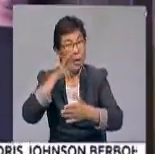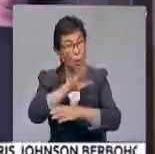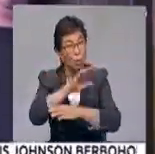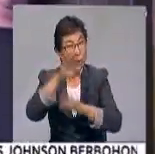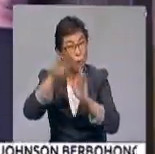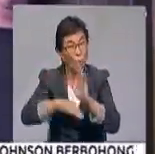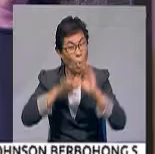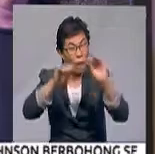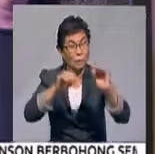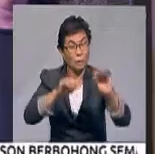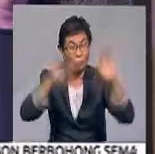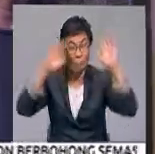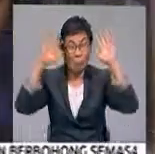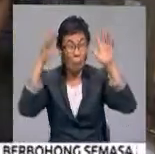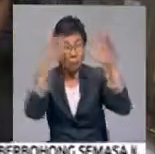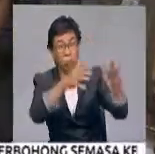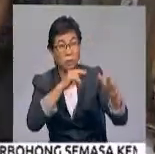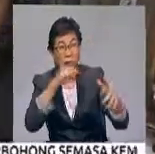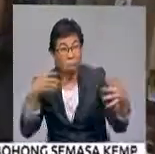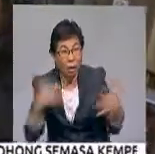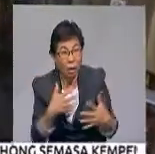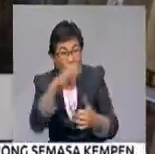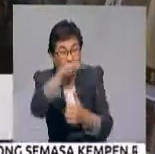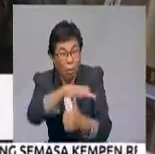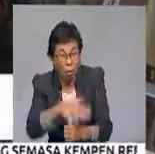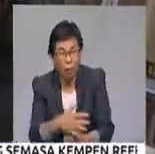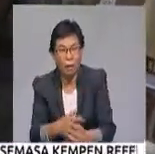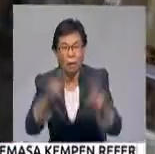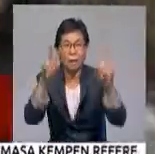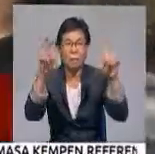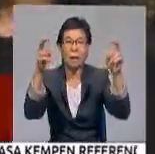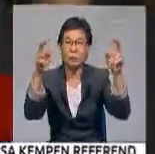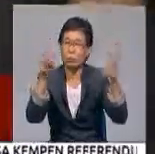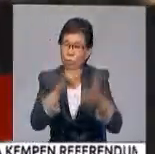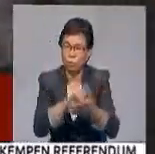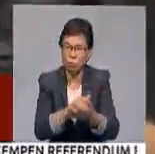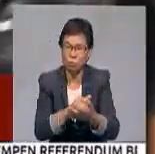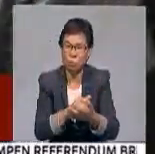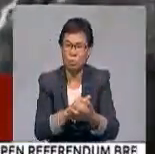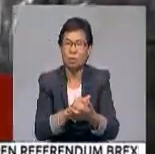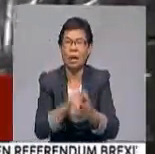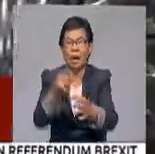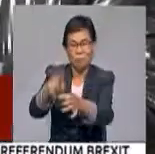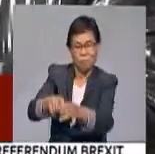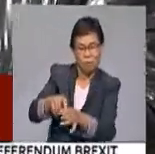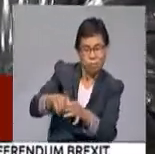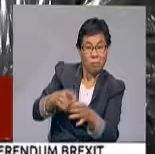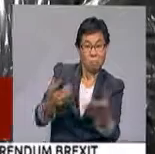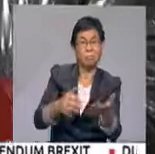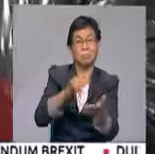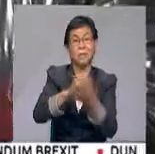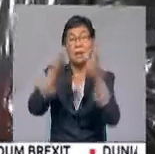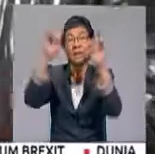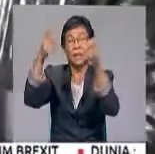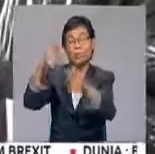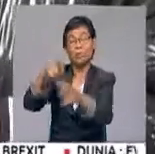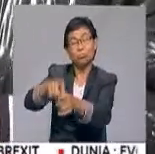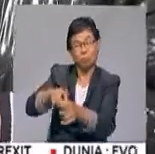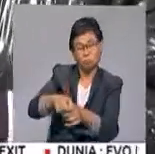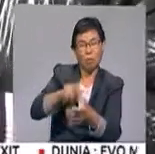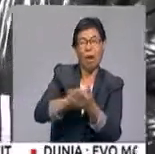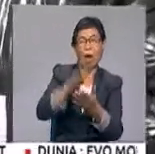perhatian. Tak takut dikecam ke? Tajuk tu kena gimmick. Orang kata, why not kita buat ni kan, kita nampak lagu pun ada